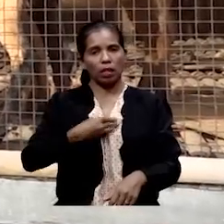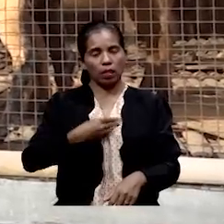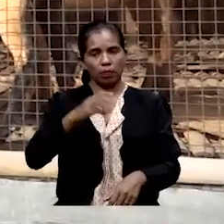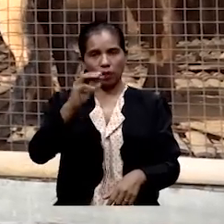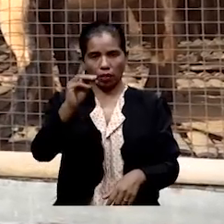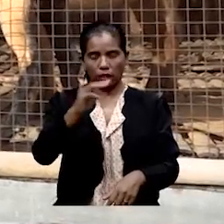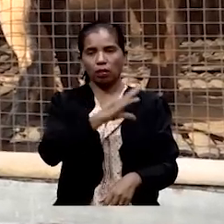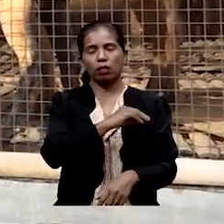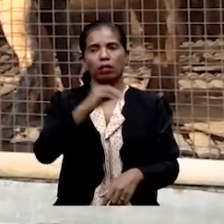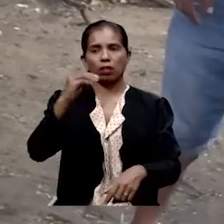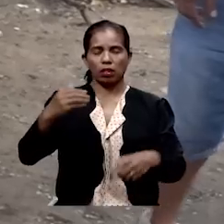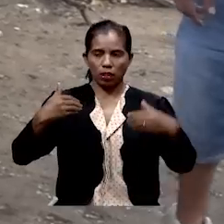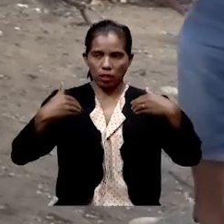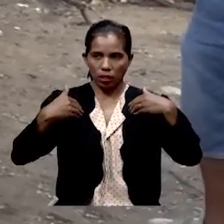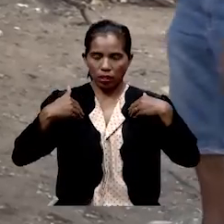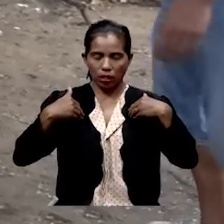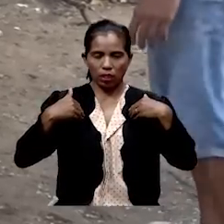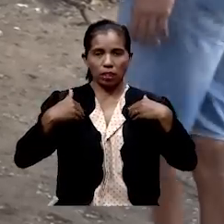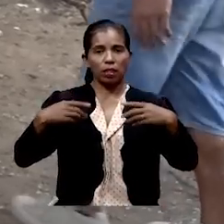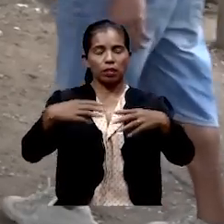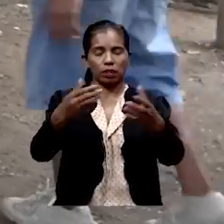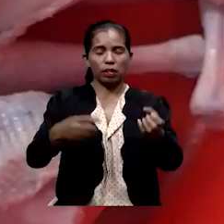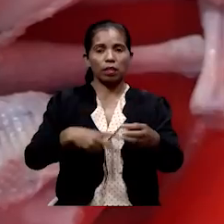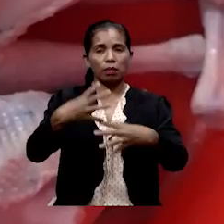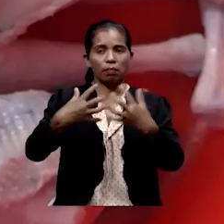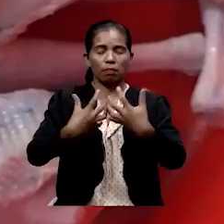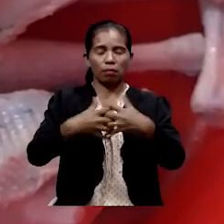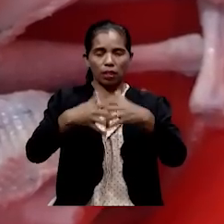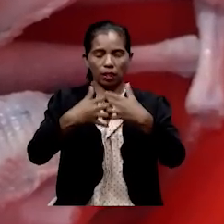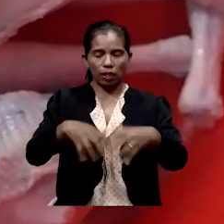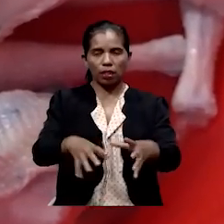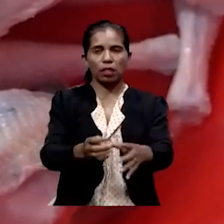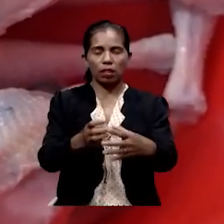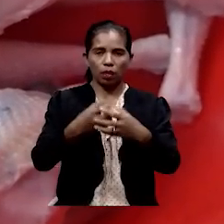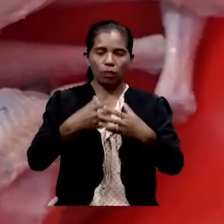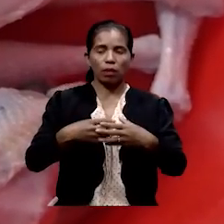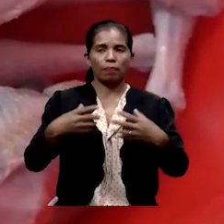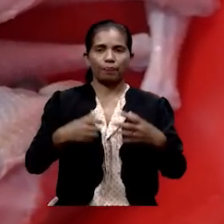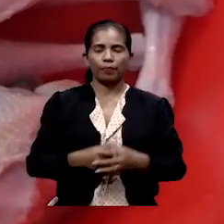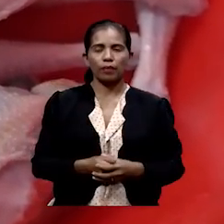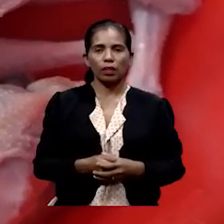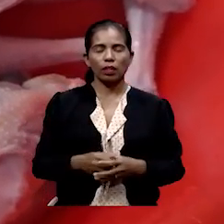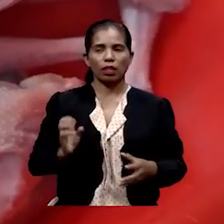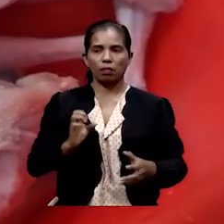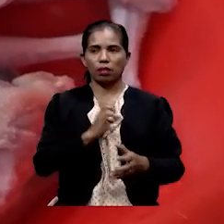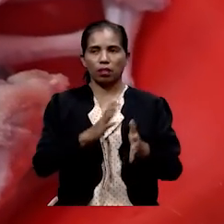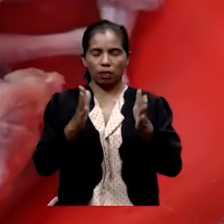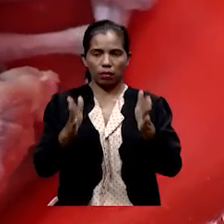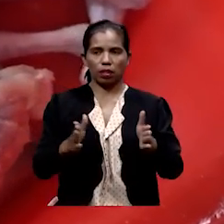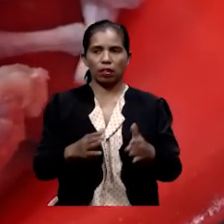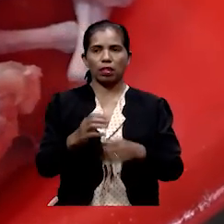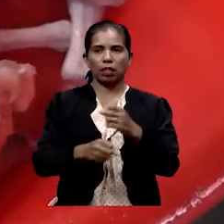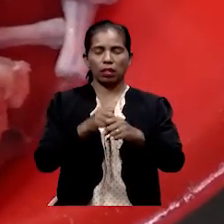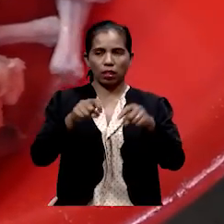ne, ia mos makina fokit manu fulunian o dia tama bani restaurante. Embasara Amerika, bekramu sebisa embasara Amerika tinang